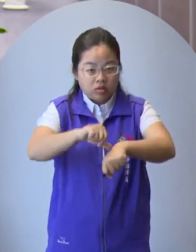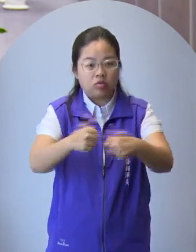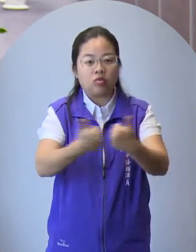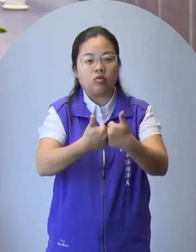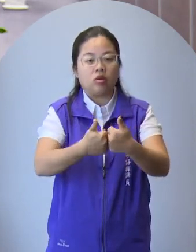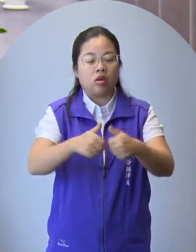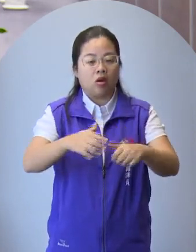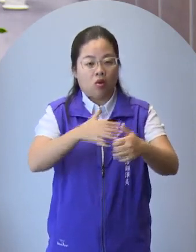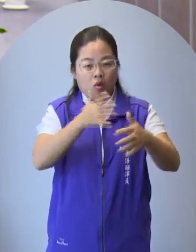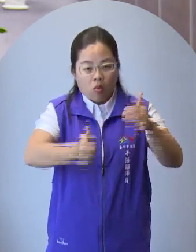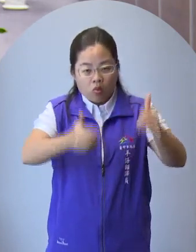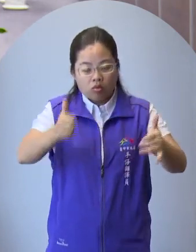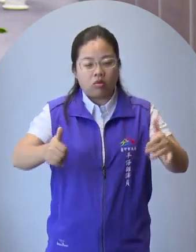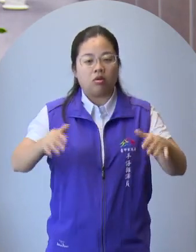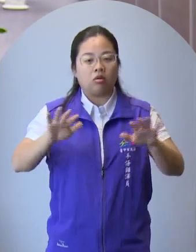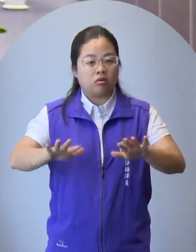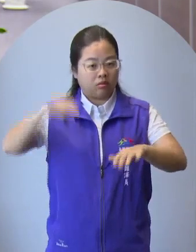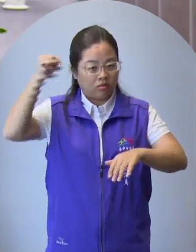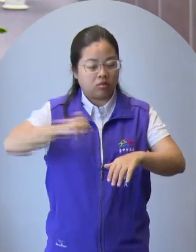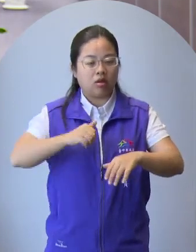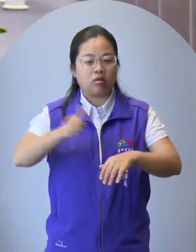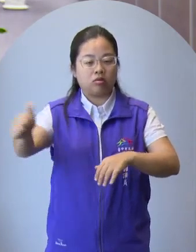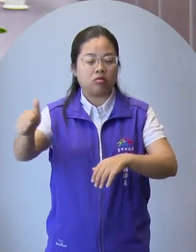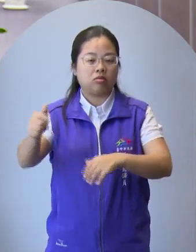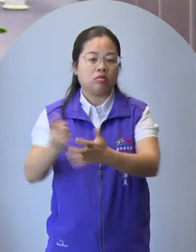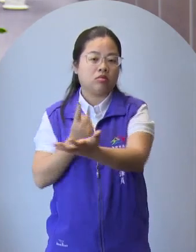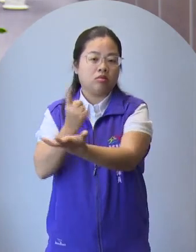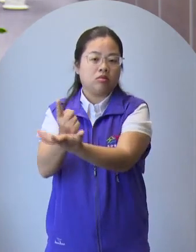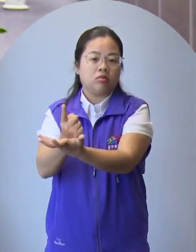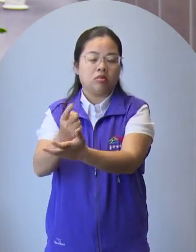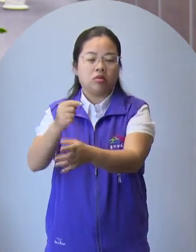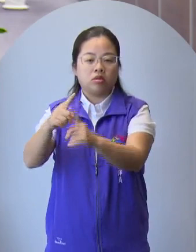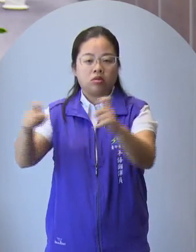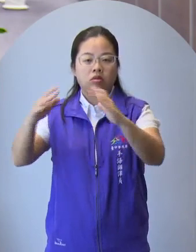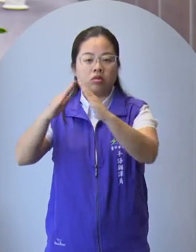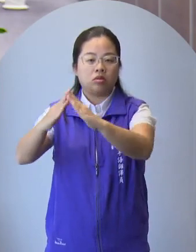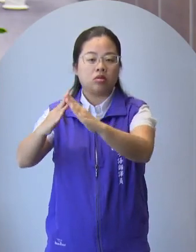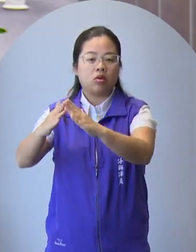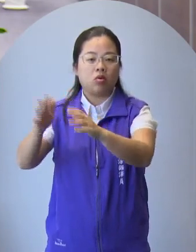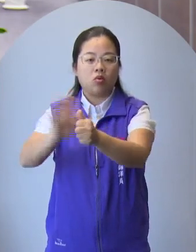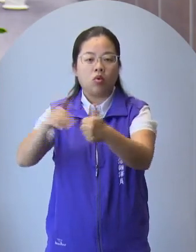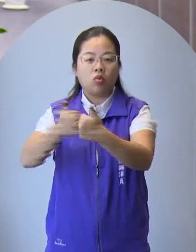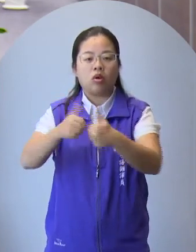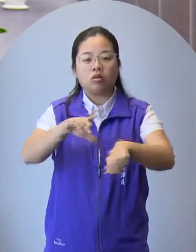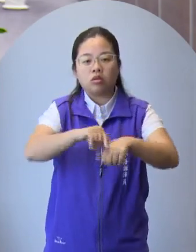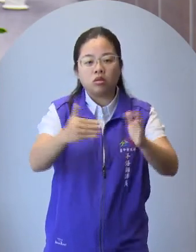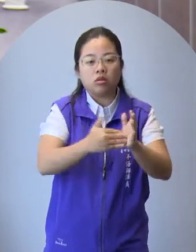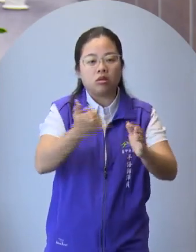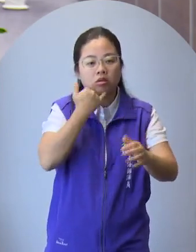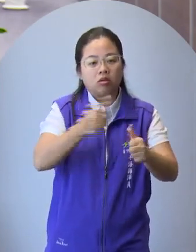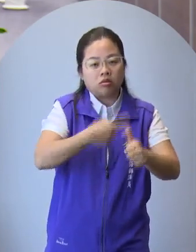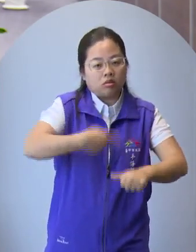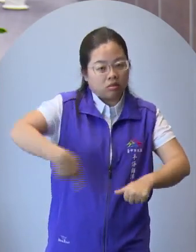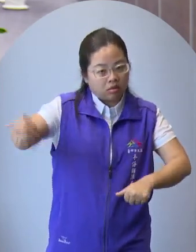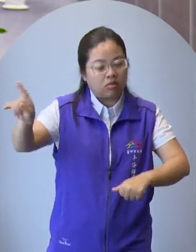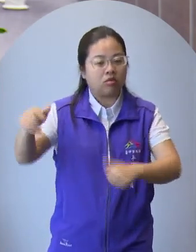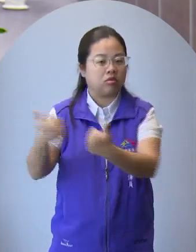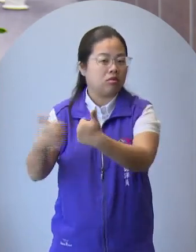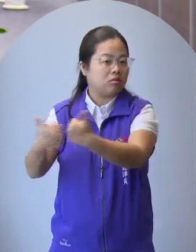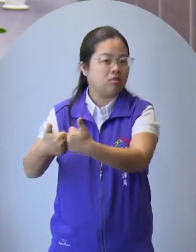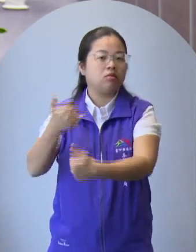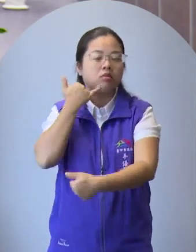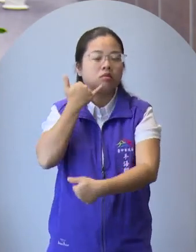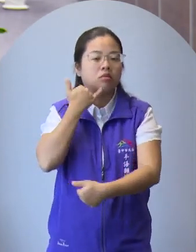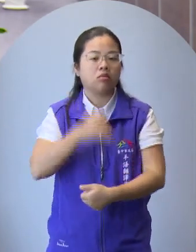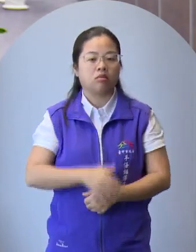今天早上必须去参加程序委员会哈。那可以时间到了可以先离席啊，请这个相关的局处